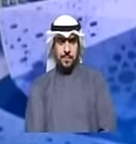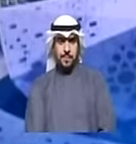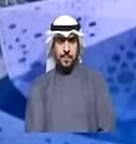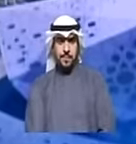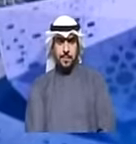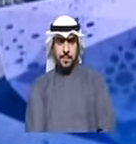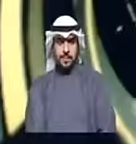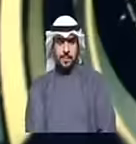2035